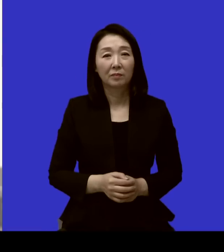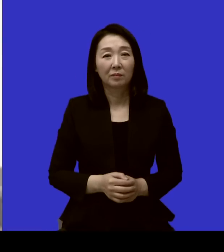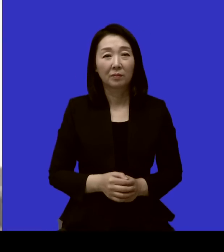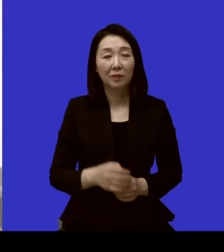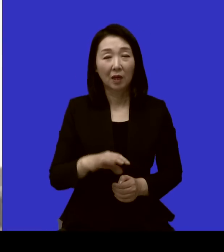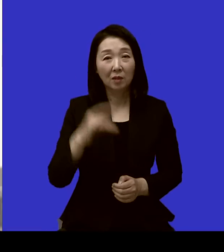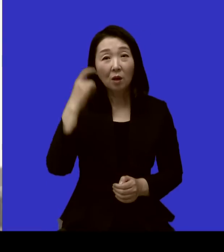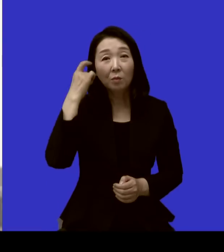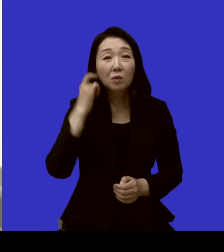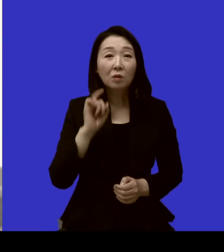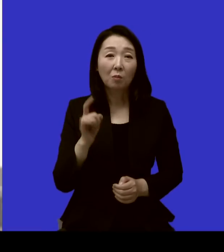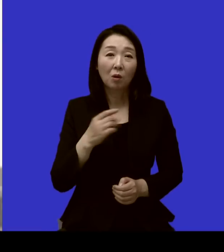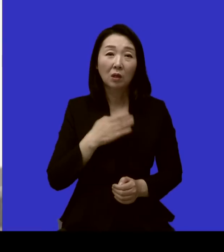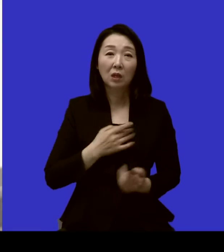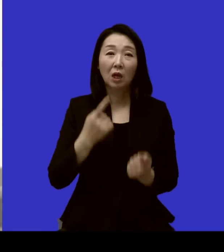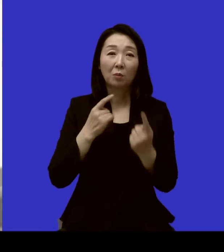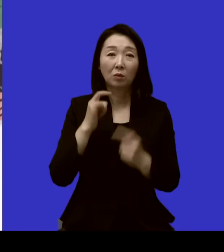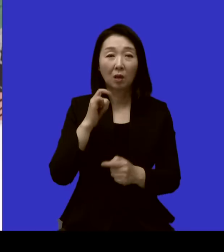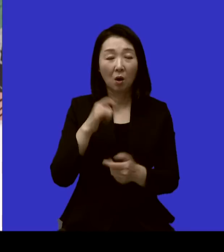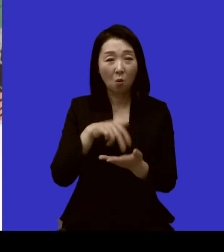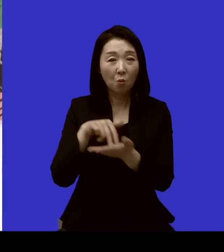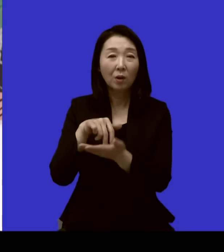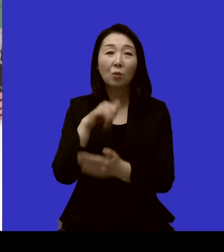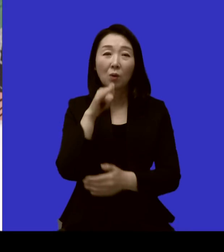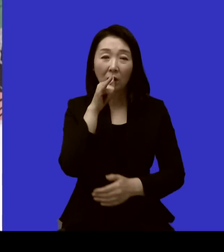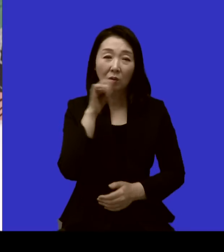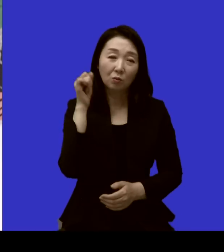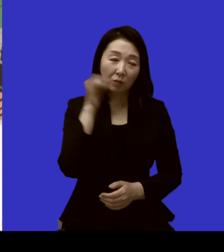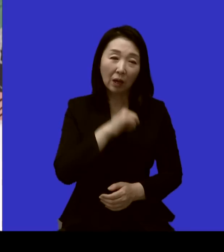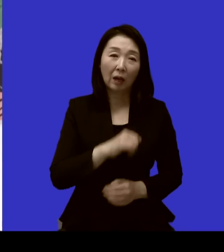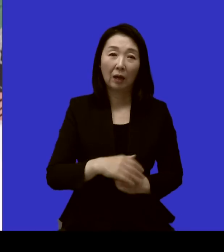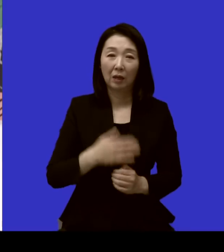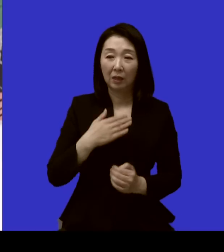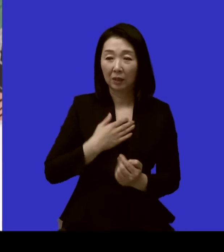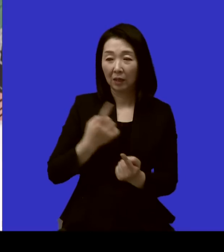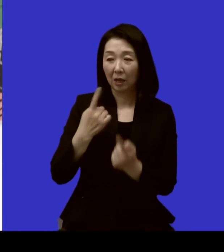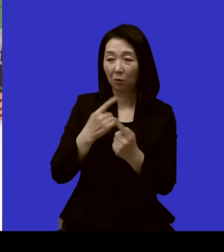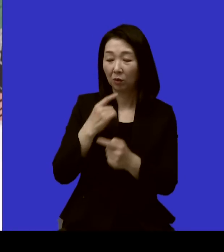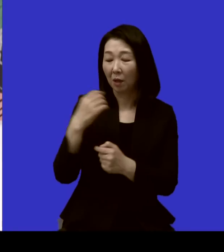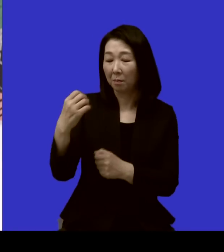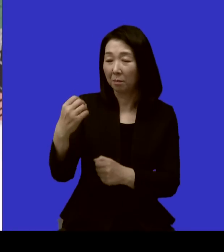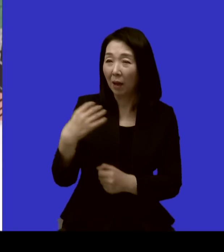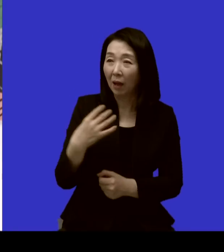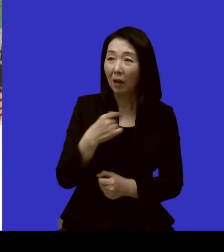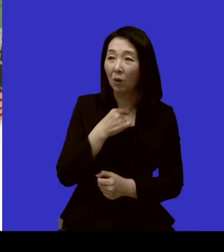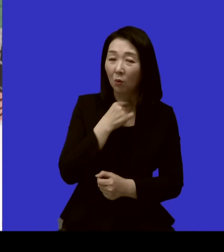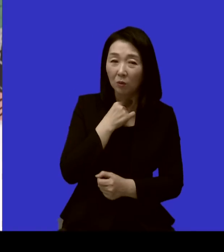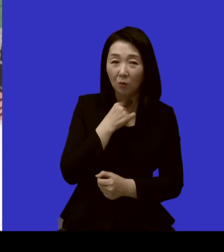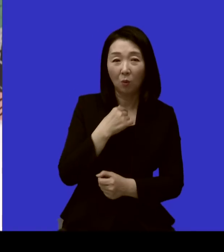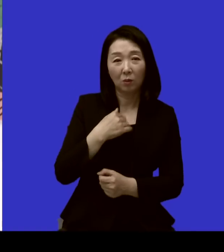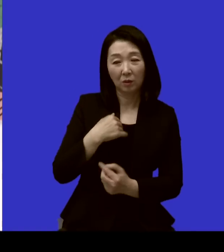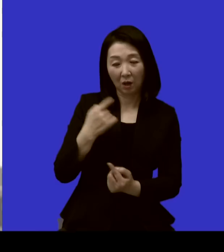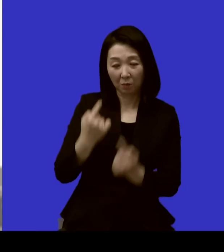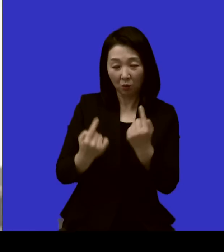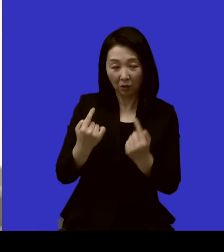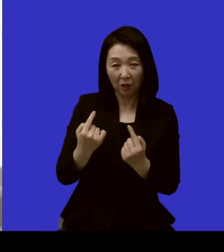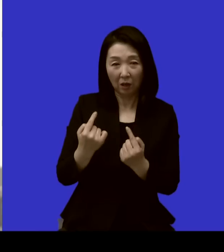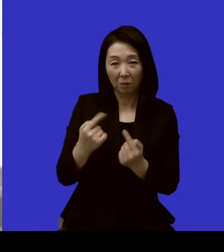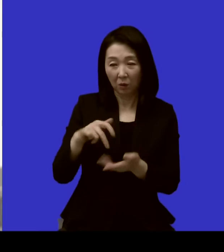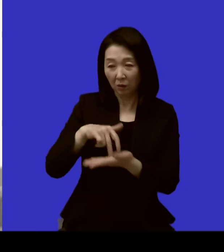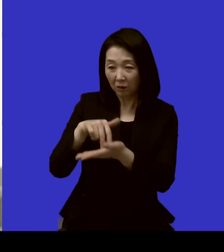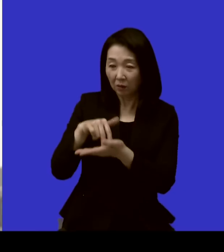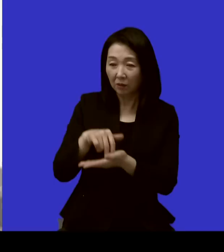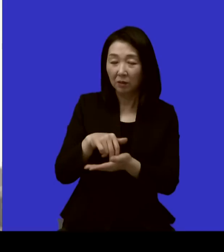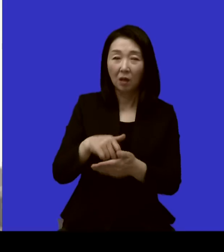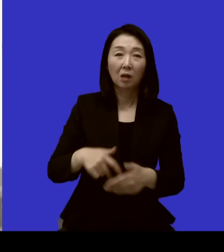제가 느꼈던 게, 아, 저보다 외로운 사람이 있구나. 어. 그러니까 저보다 더 말을 건네고 싶어 하고 저보다 더 그